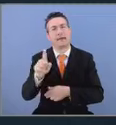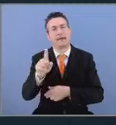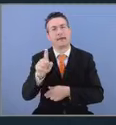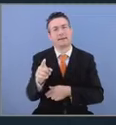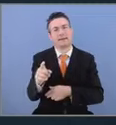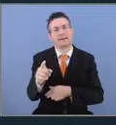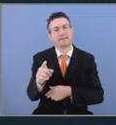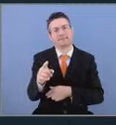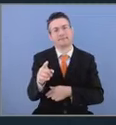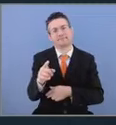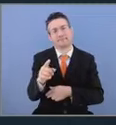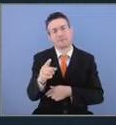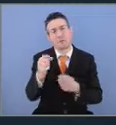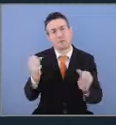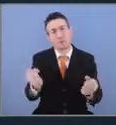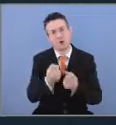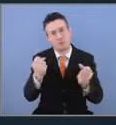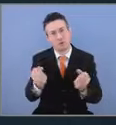promozione e